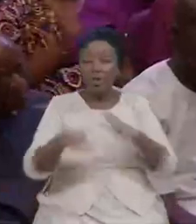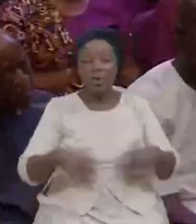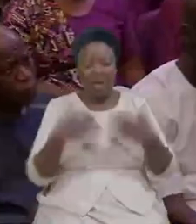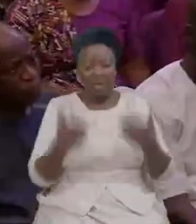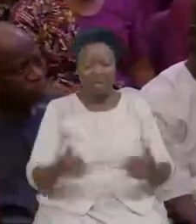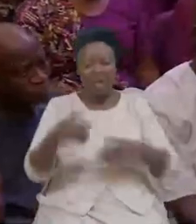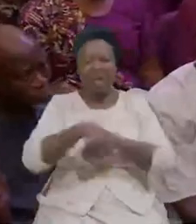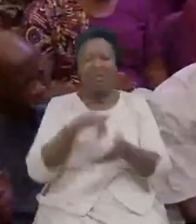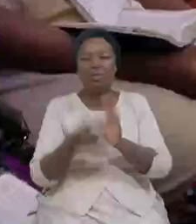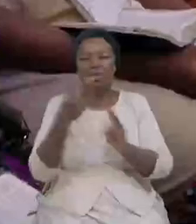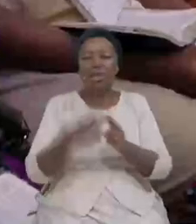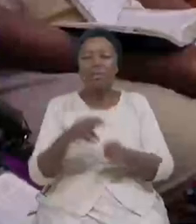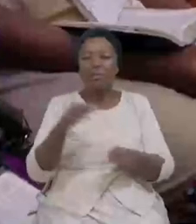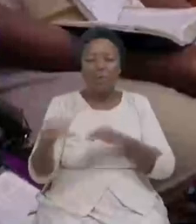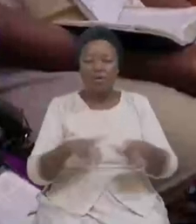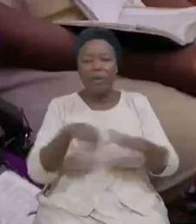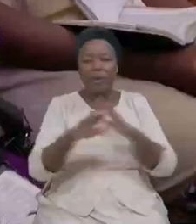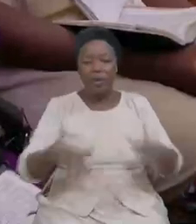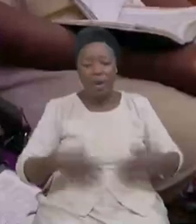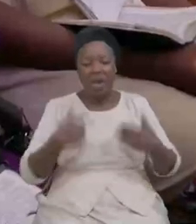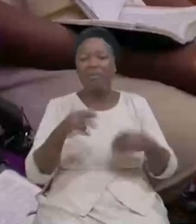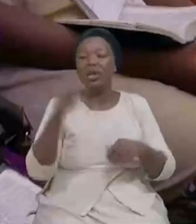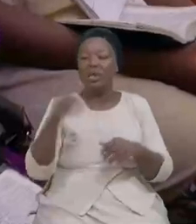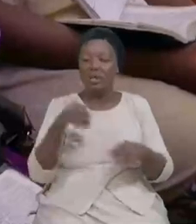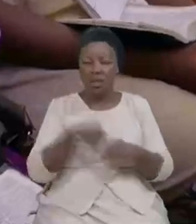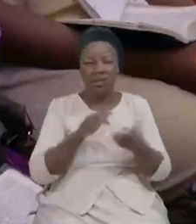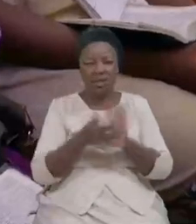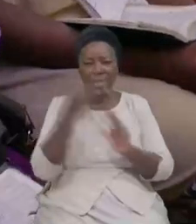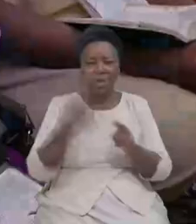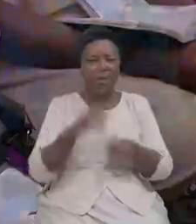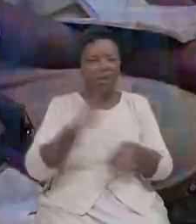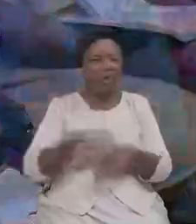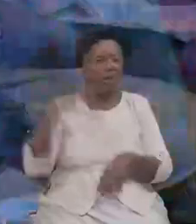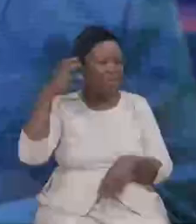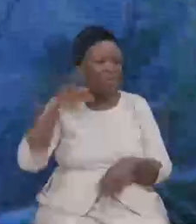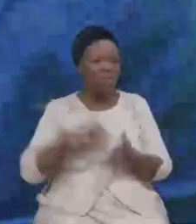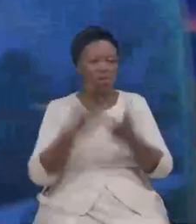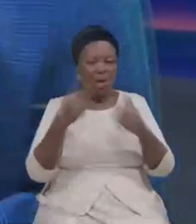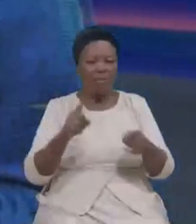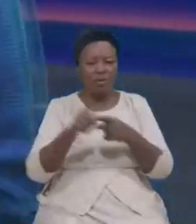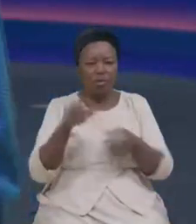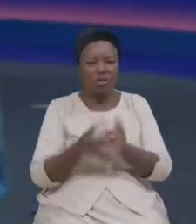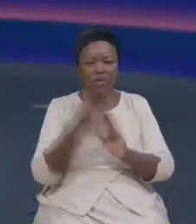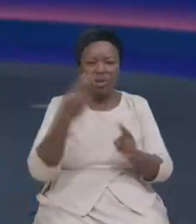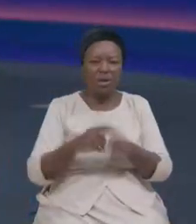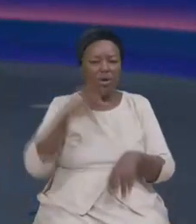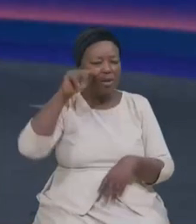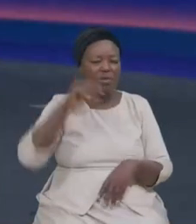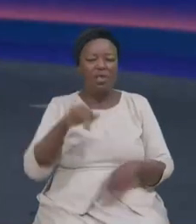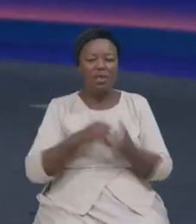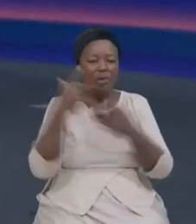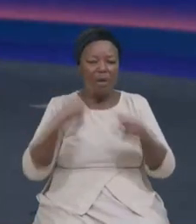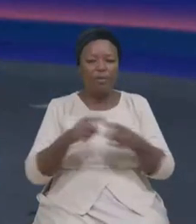vie de chacun ce soir. À la radio, ça vient pour toi. À la télévision, ça vient pour toi. En ligne, ça vient pour